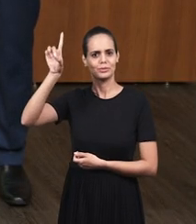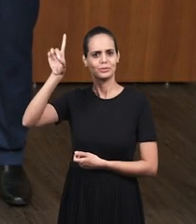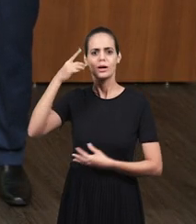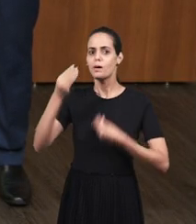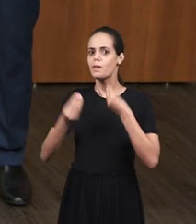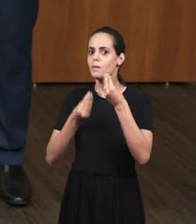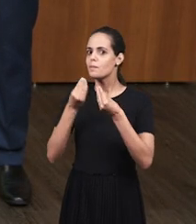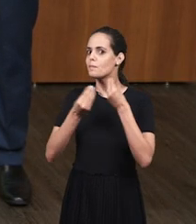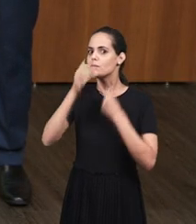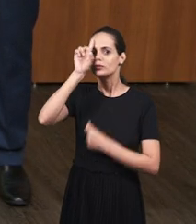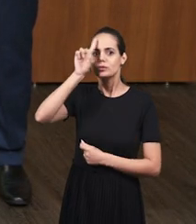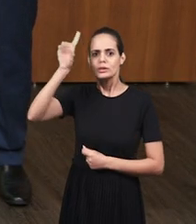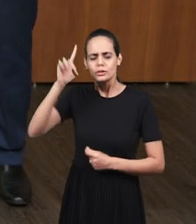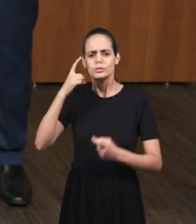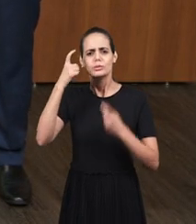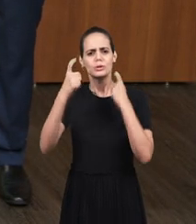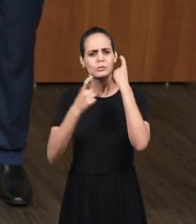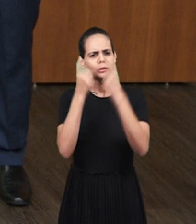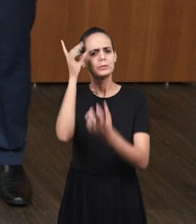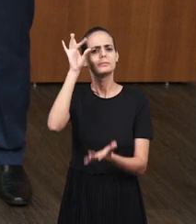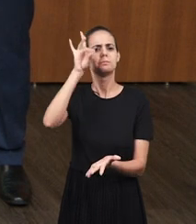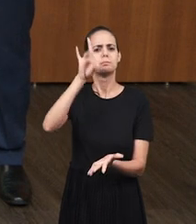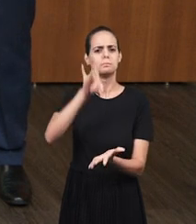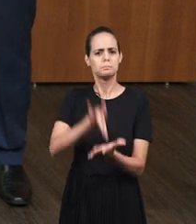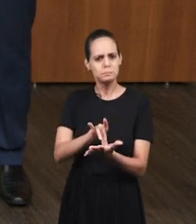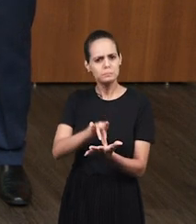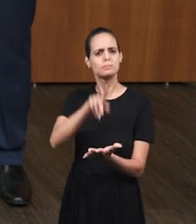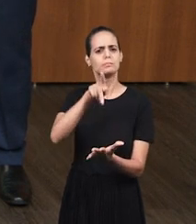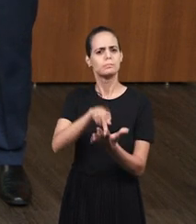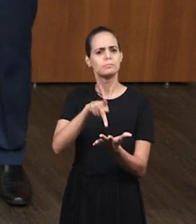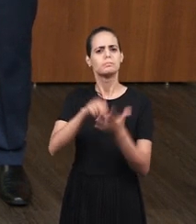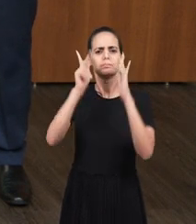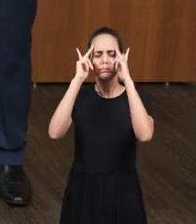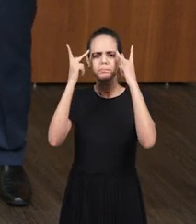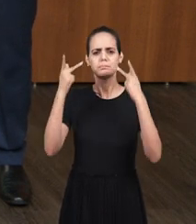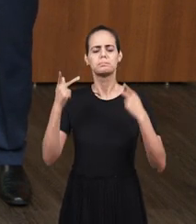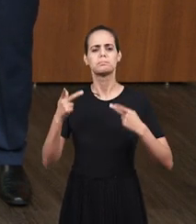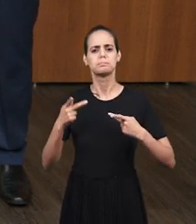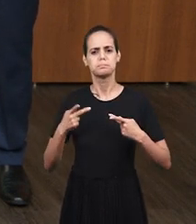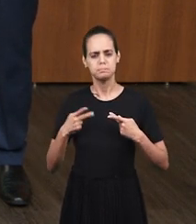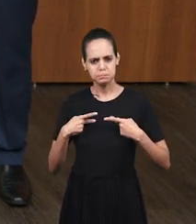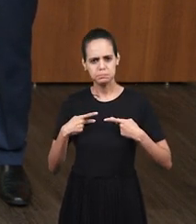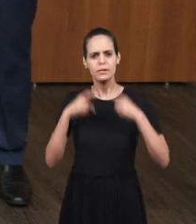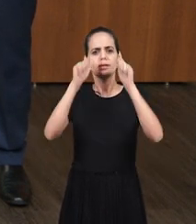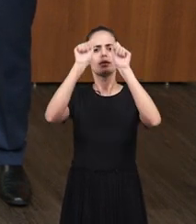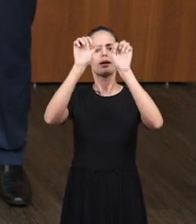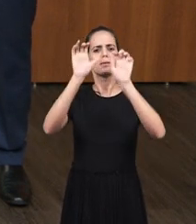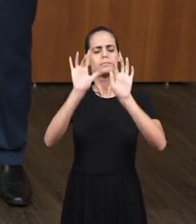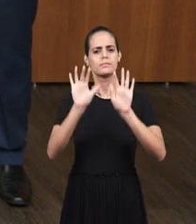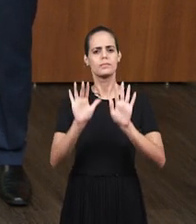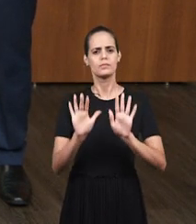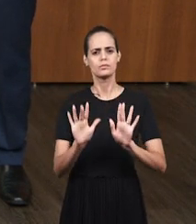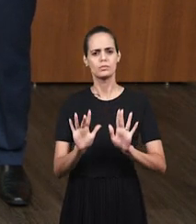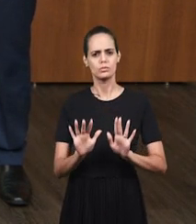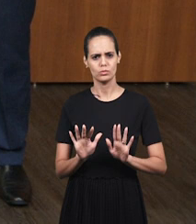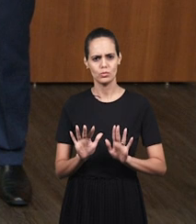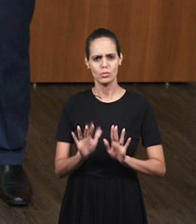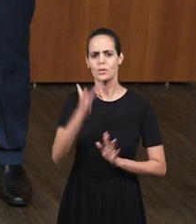une porte pour votre enfant. Quelle merveille, le secours de Dieu, comme Dieu